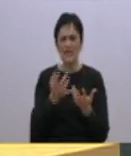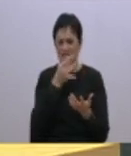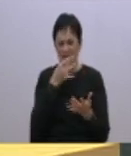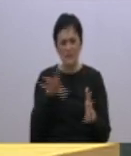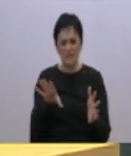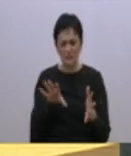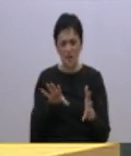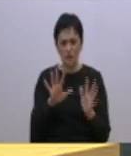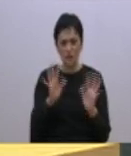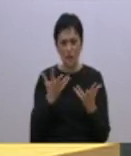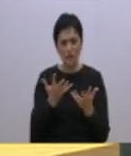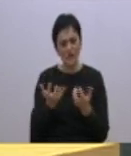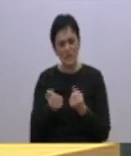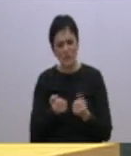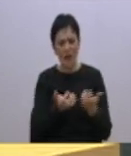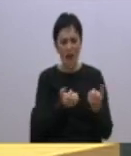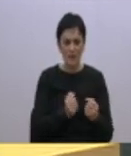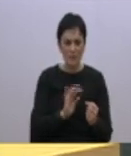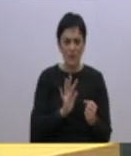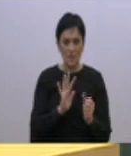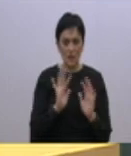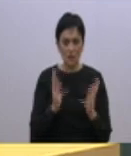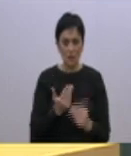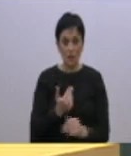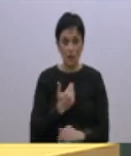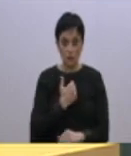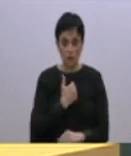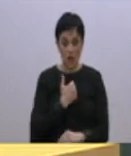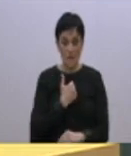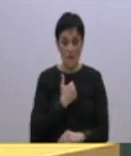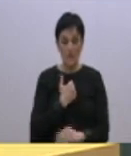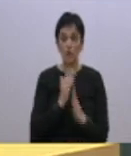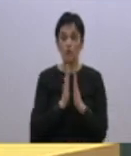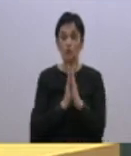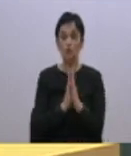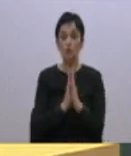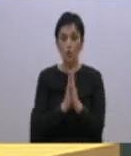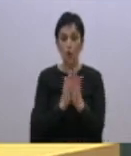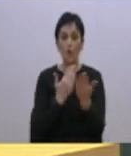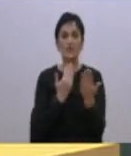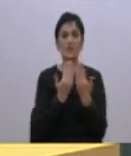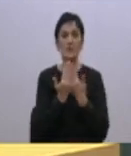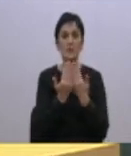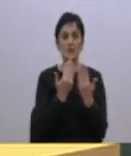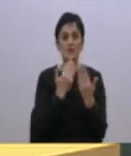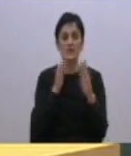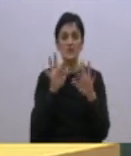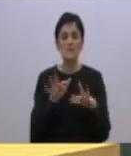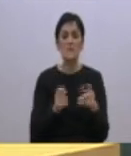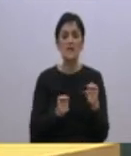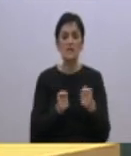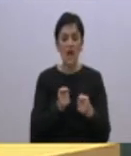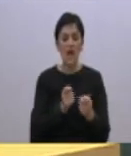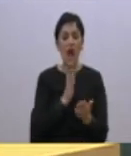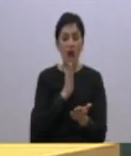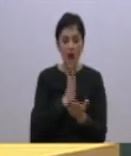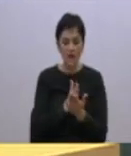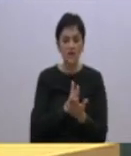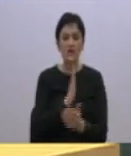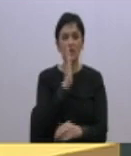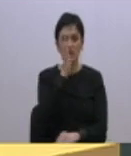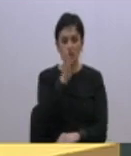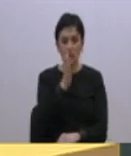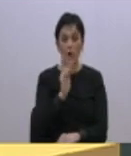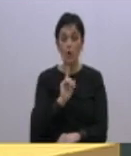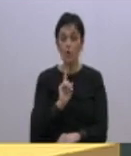შემთხვევაში. ჩემი თხოვნა მიმართვა პრეზიდენტისადმი არის და იქნება,